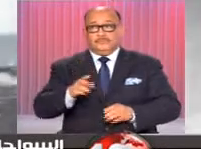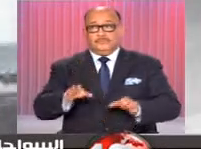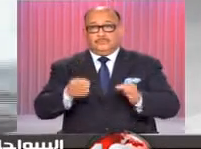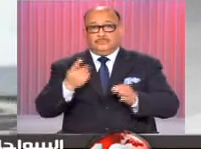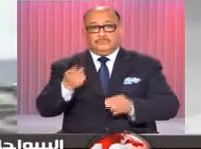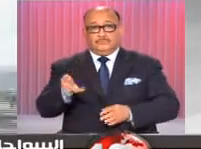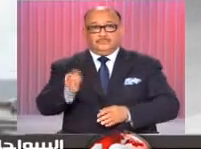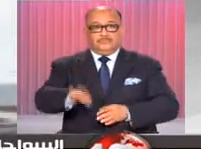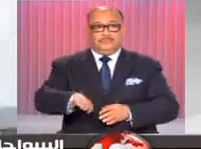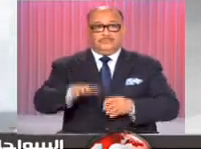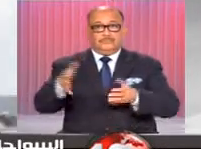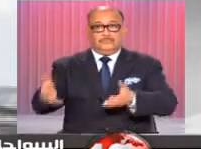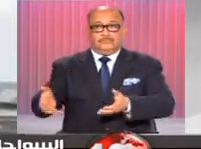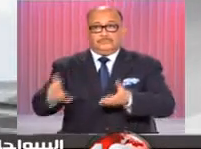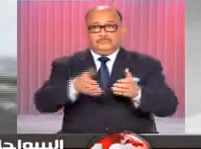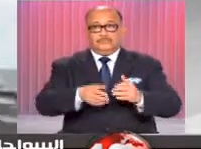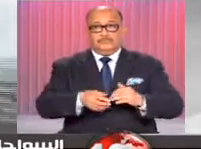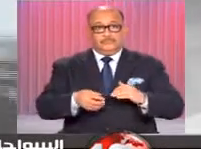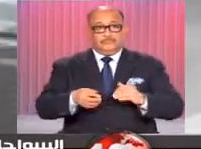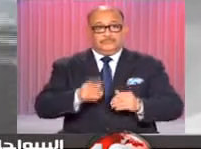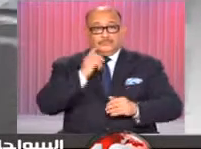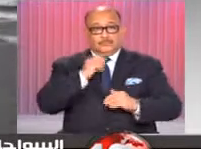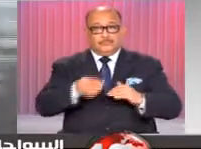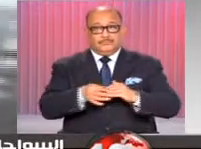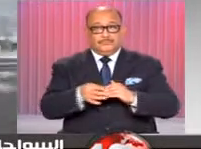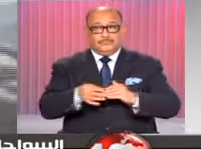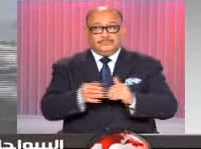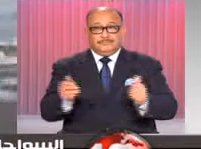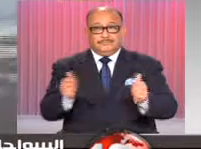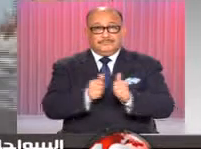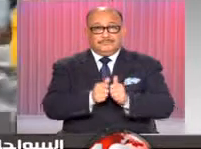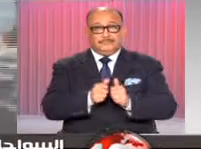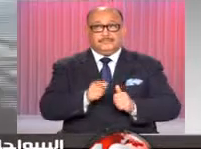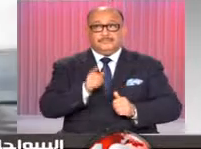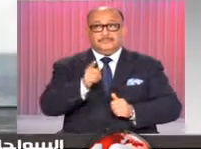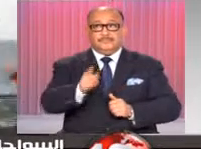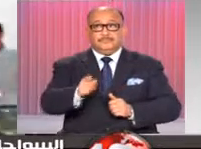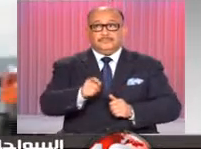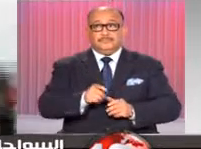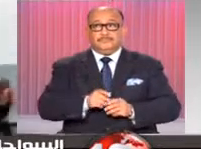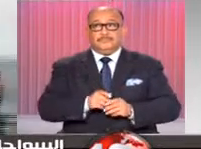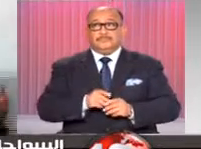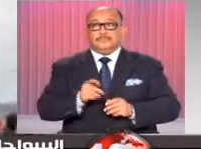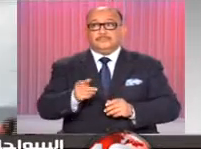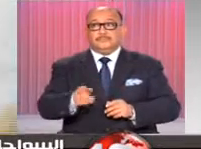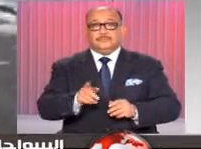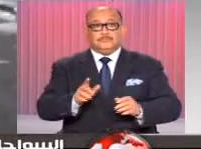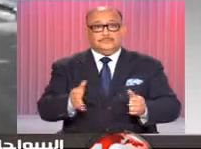بها 6 مروحيات تابعة للبحرية الإيطالية، والتي لا تستطيع سوى نقل